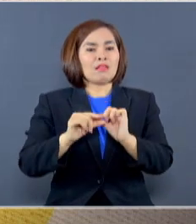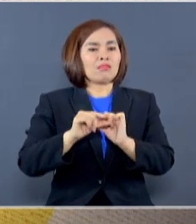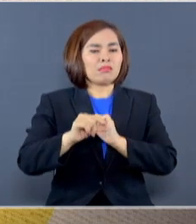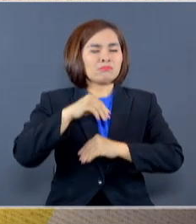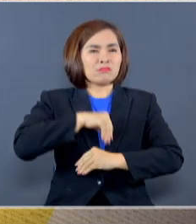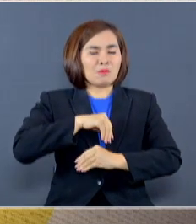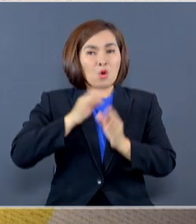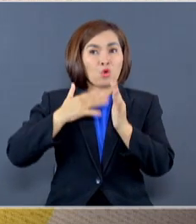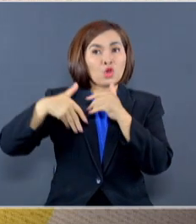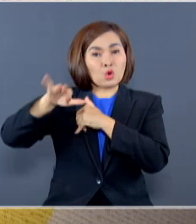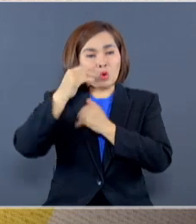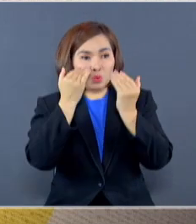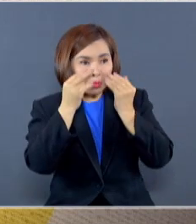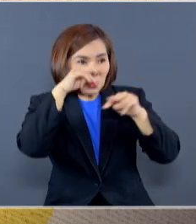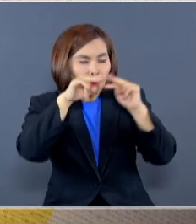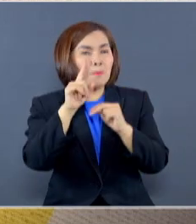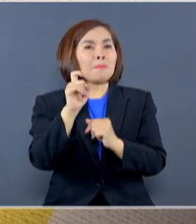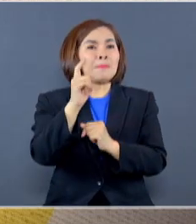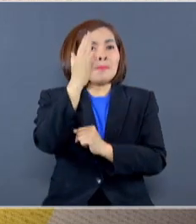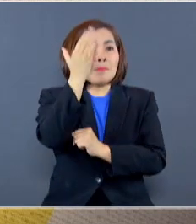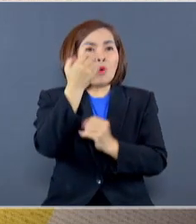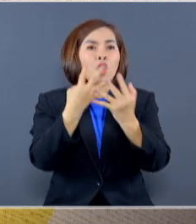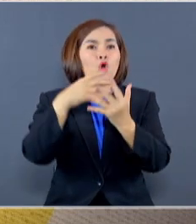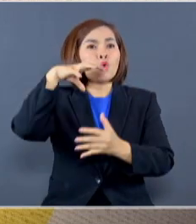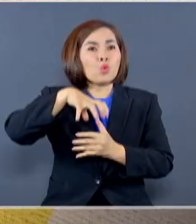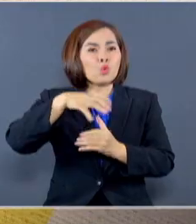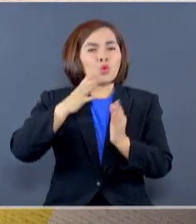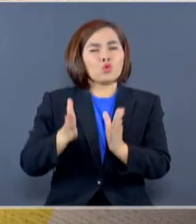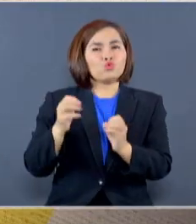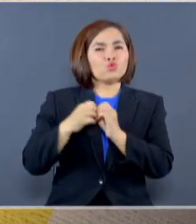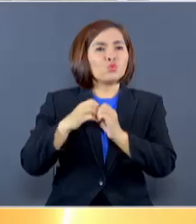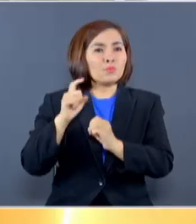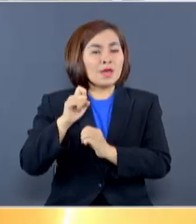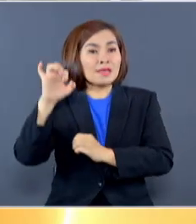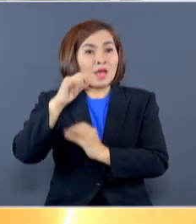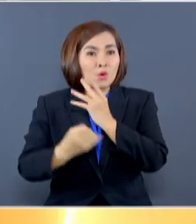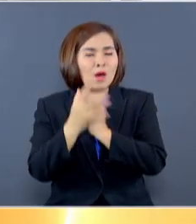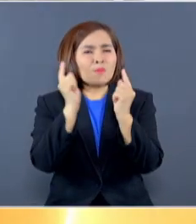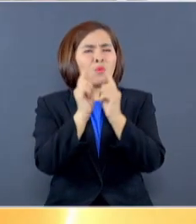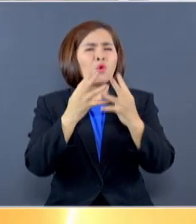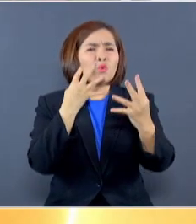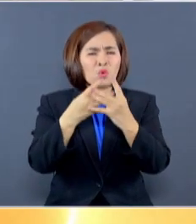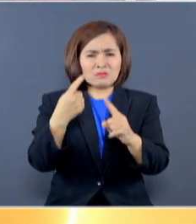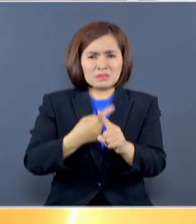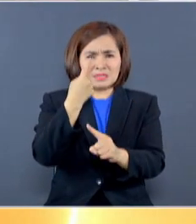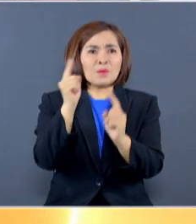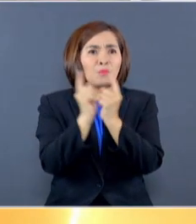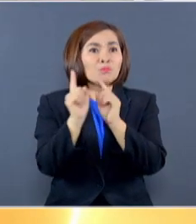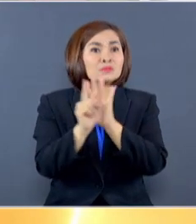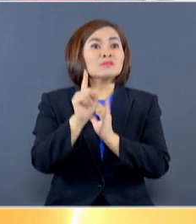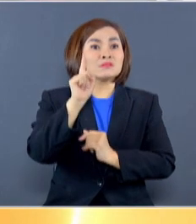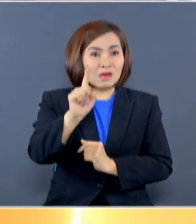การตรวจสอบจากบุคคลภายนอกเนื่องจากว่าคุณผู้ชมญาติเนี่ยมีโอกาสพบผู้ต้องขังเดือนละหนึ่งครั้งเท่านั้น